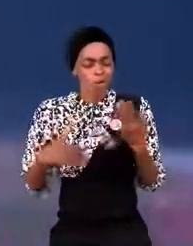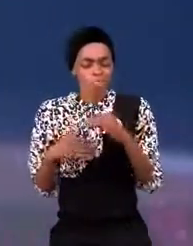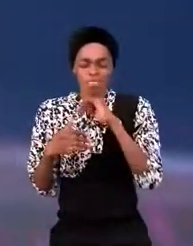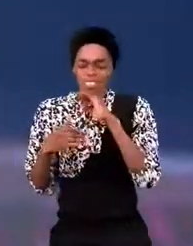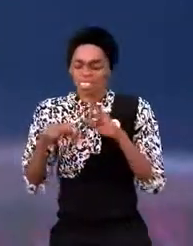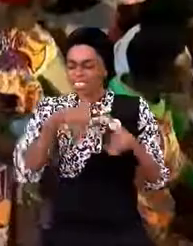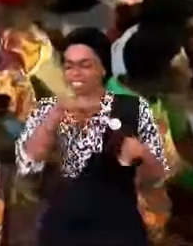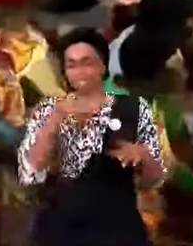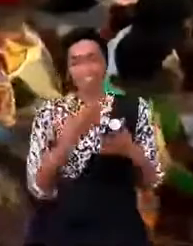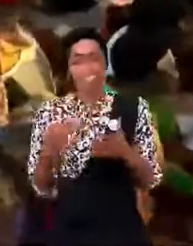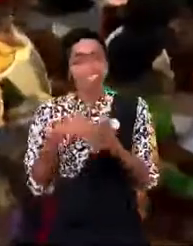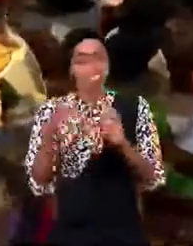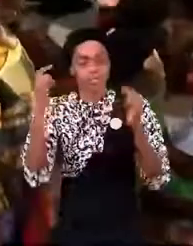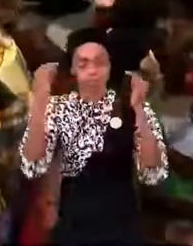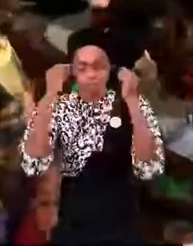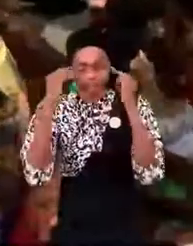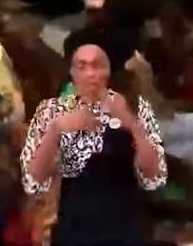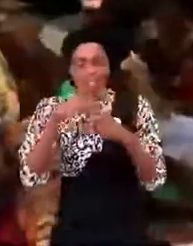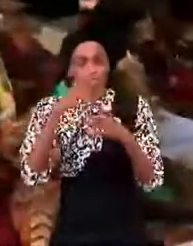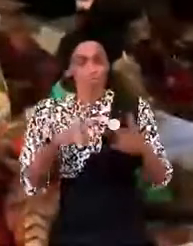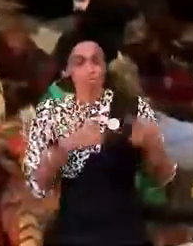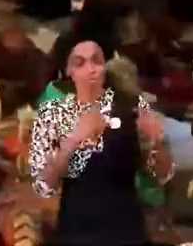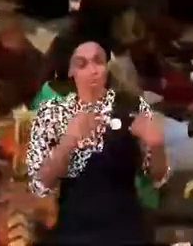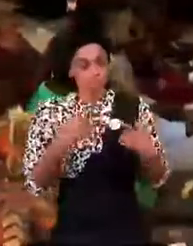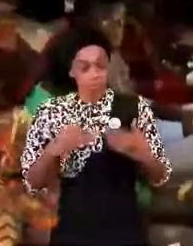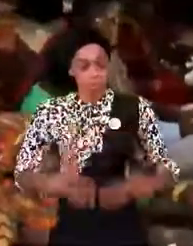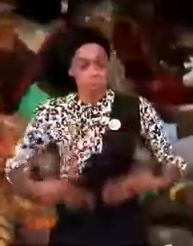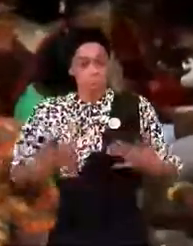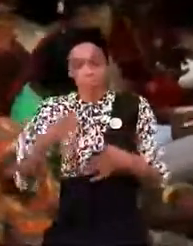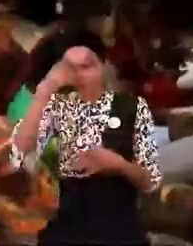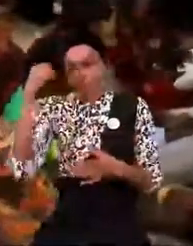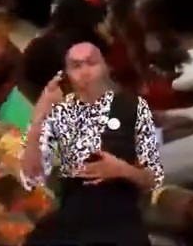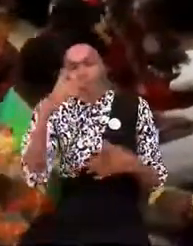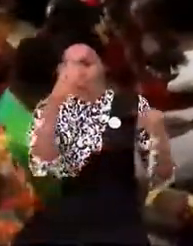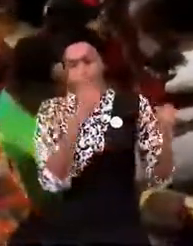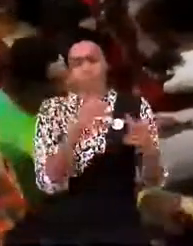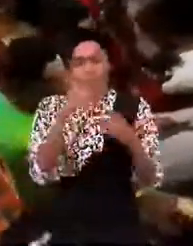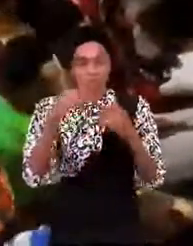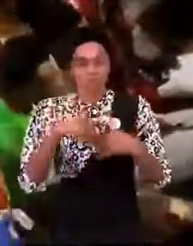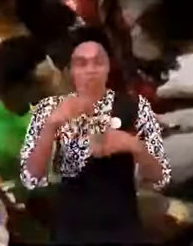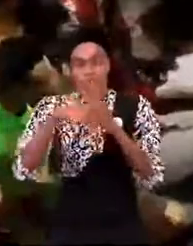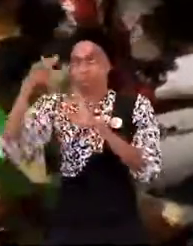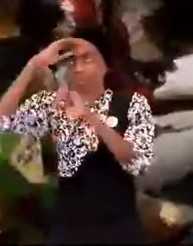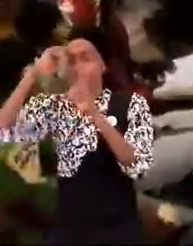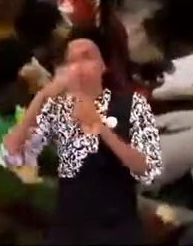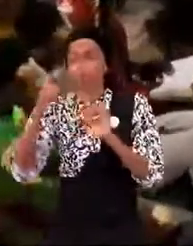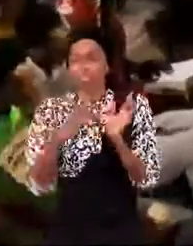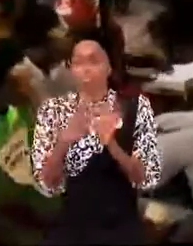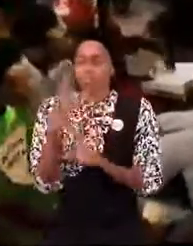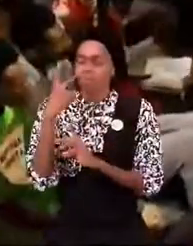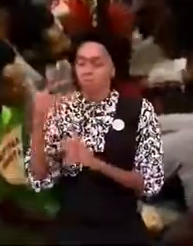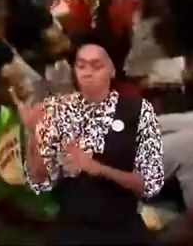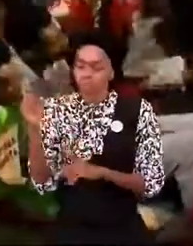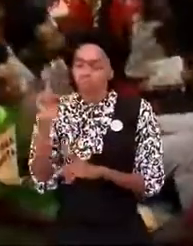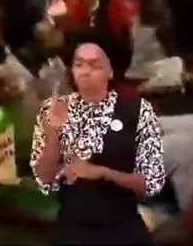tu as en lui, quand Jésus a vu leur foi, il dit au paralytique, « Mon enfant, tes